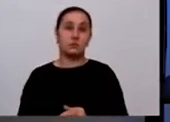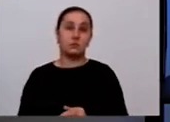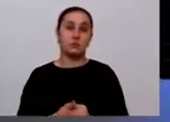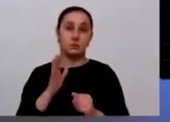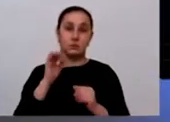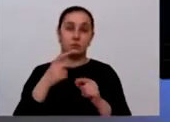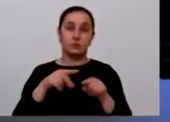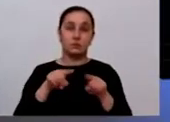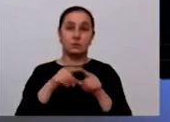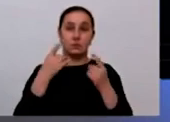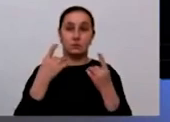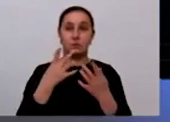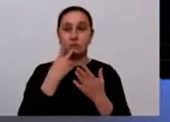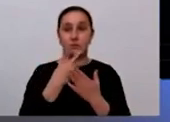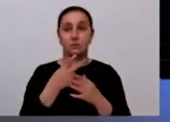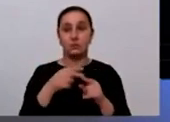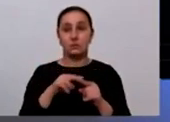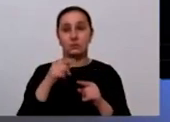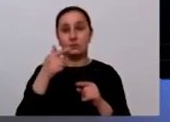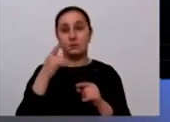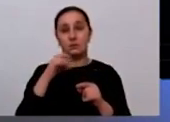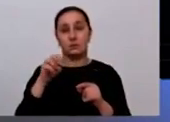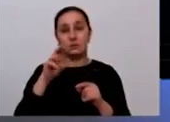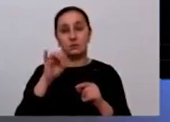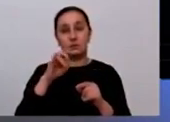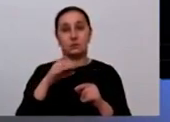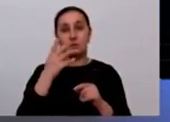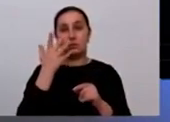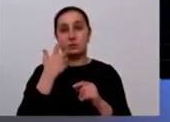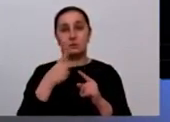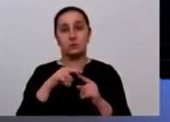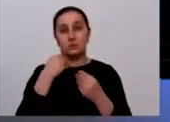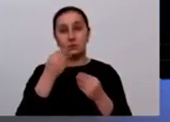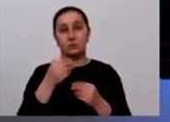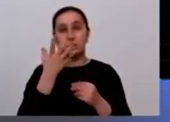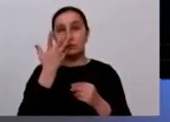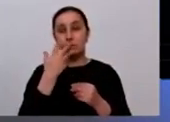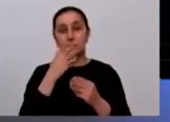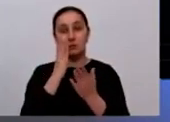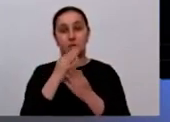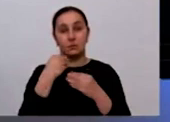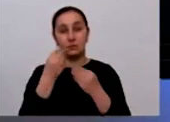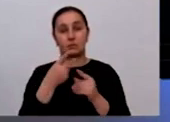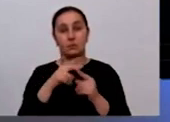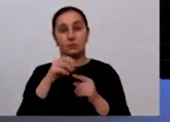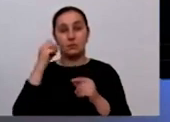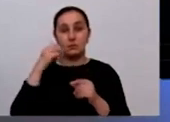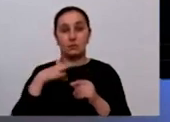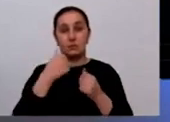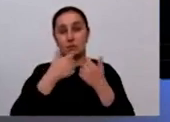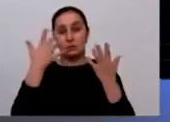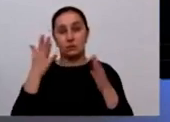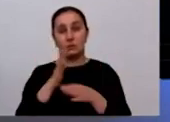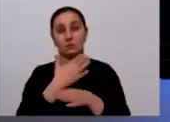bu ham tabiiyroq ko'rinishi uchun gradient orqali rang beramiz. Rangni to'g'ridan to'g'ri bersak, demak, soya,